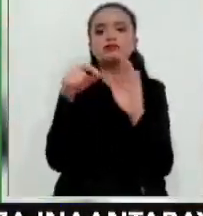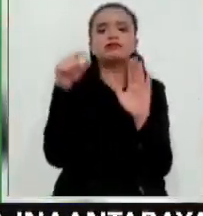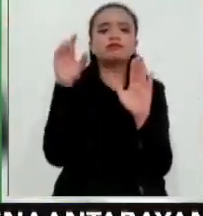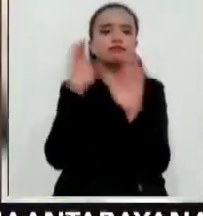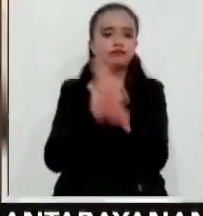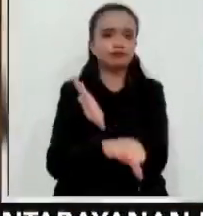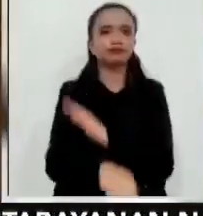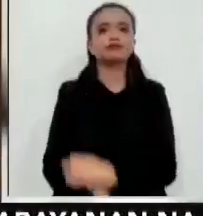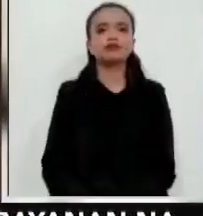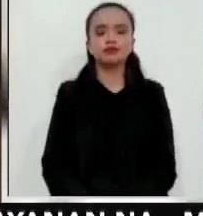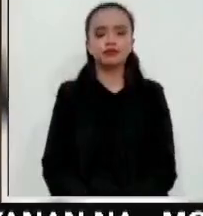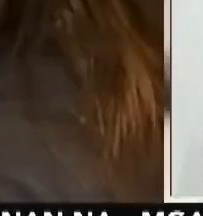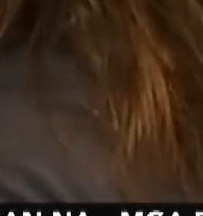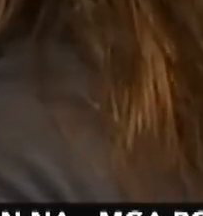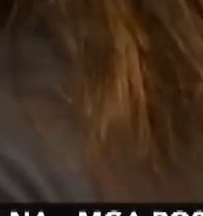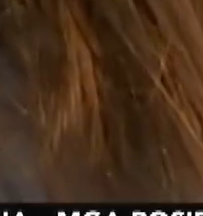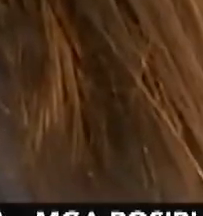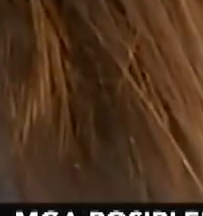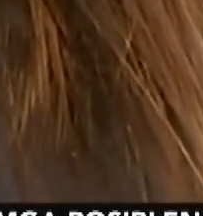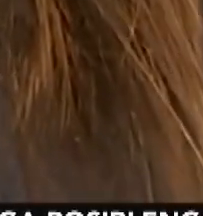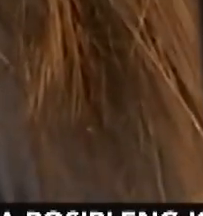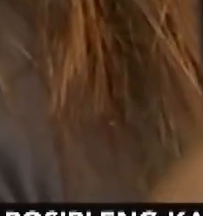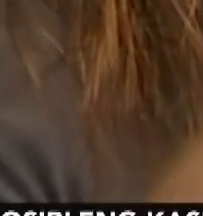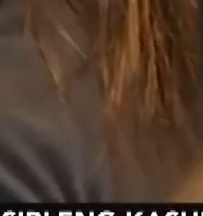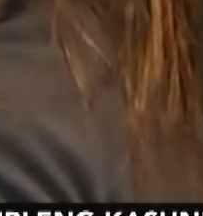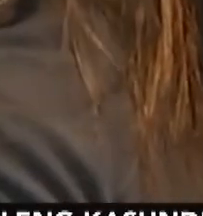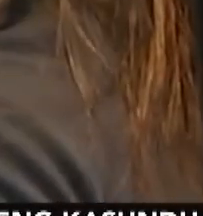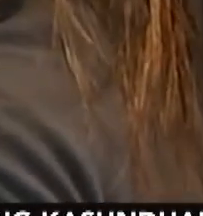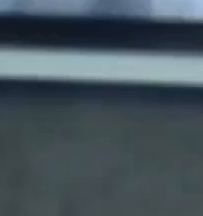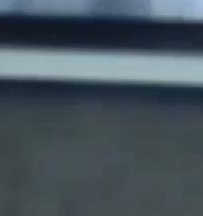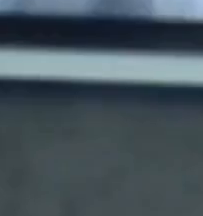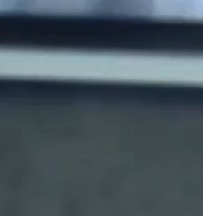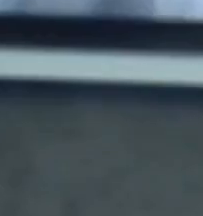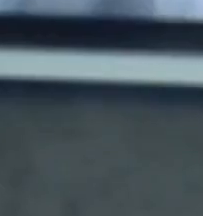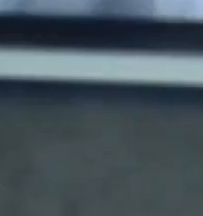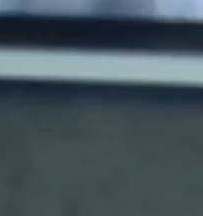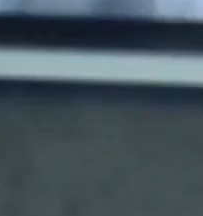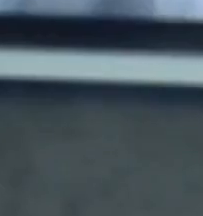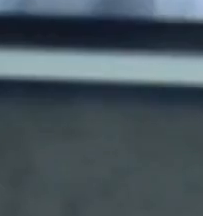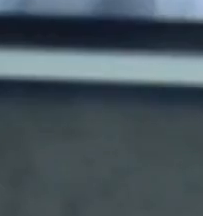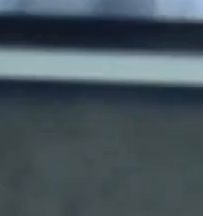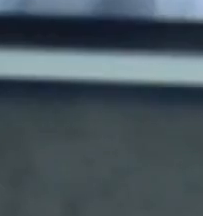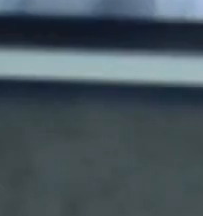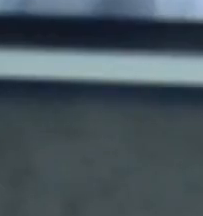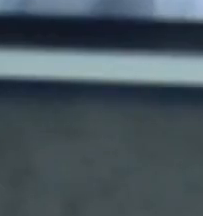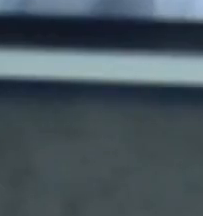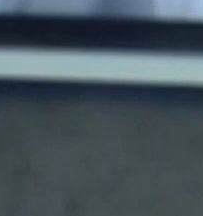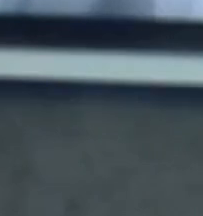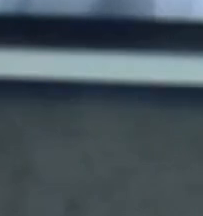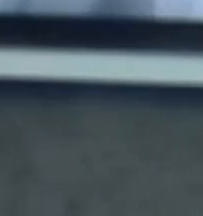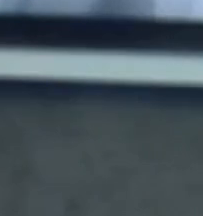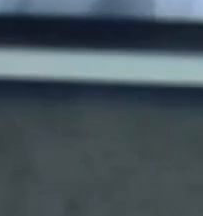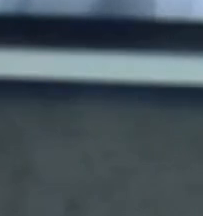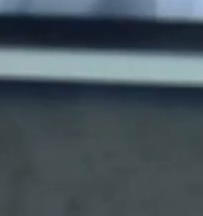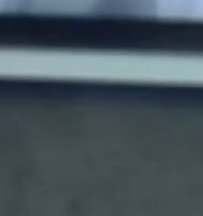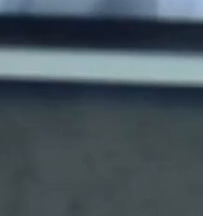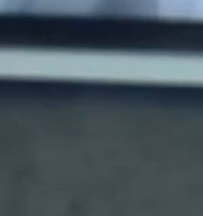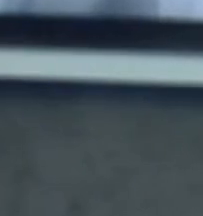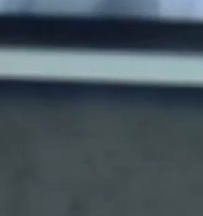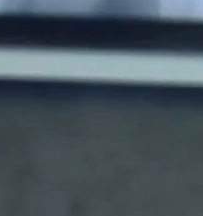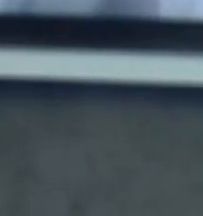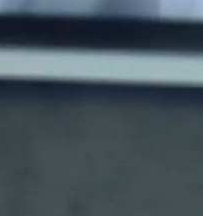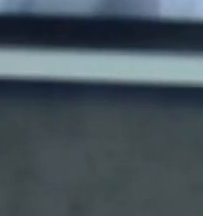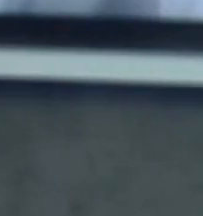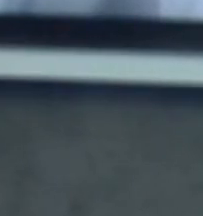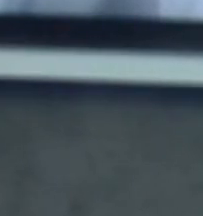Integrated News, Salima Refran, Ikatutok, 24 Horas. Mga kapuso, samahan nyo kaming tumutok 24 oras. Bisitahin